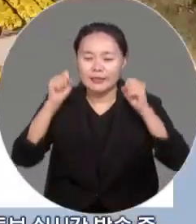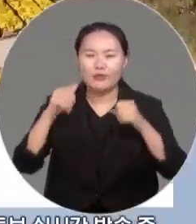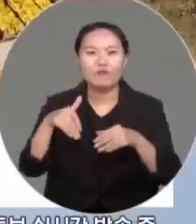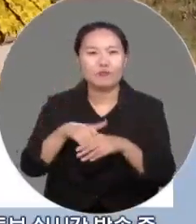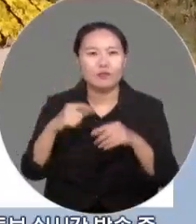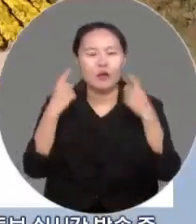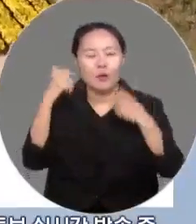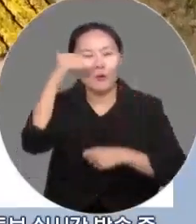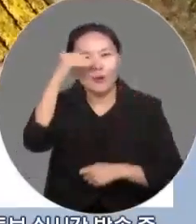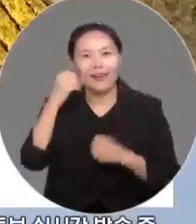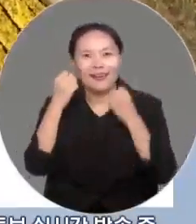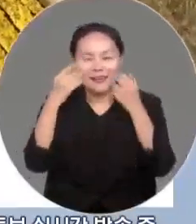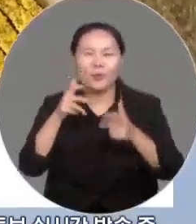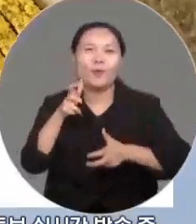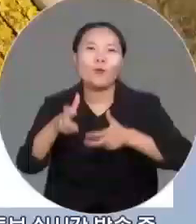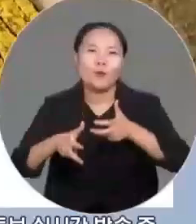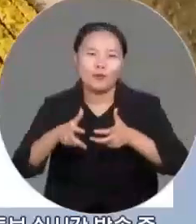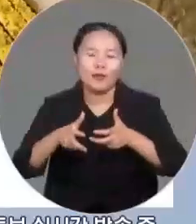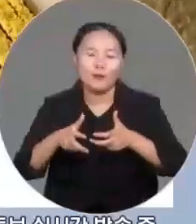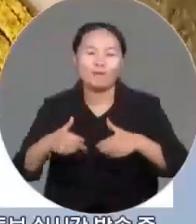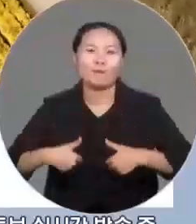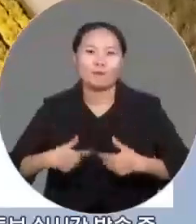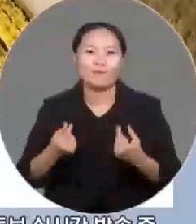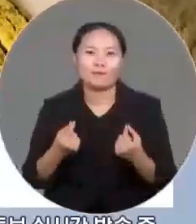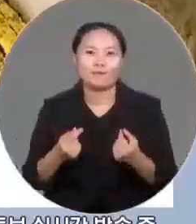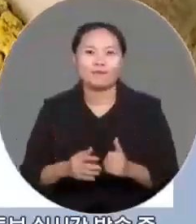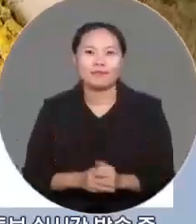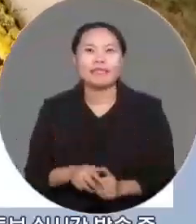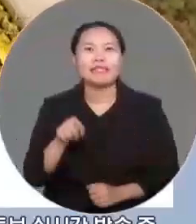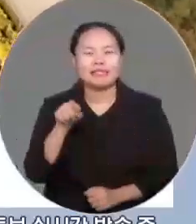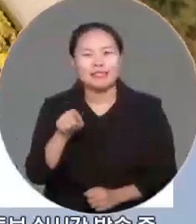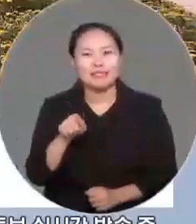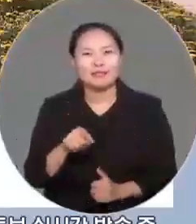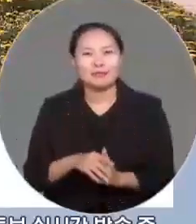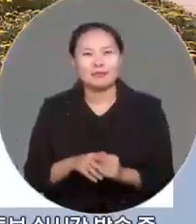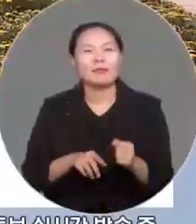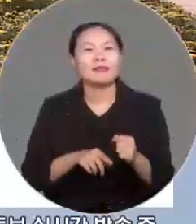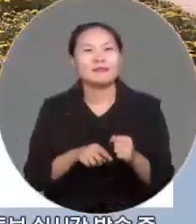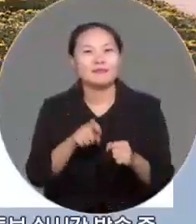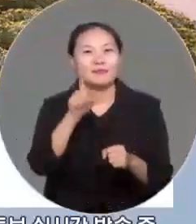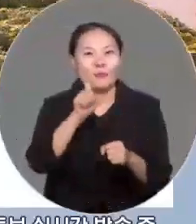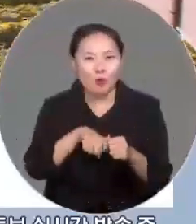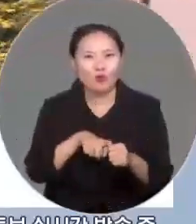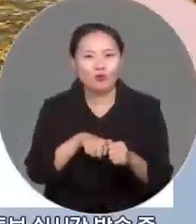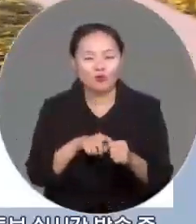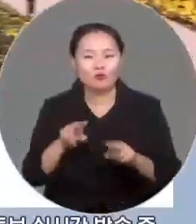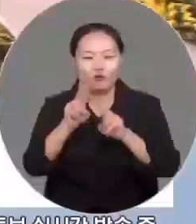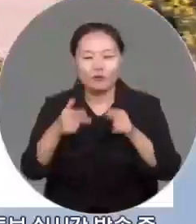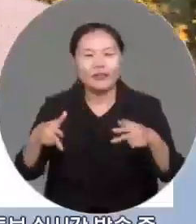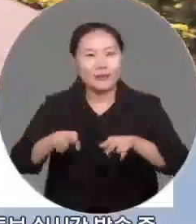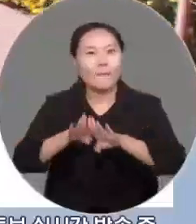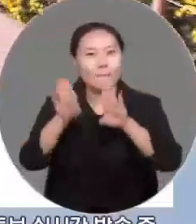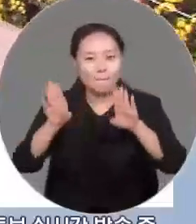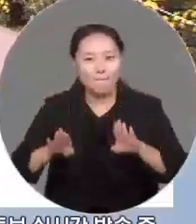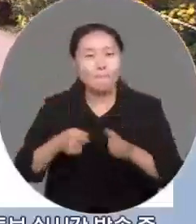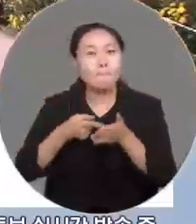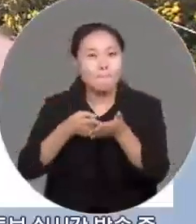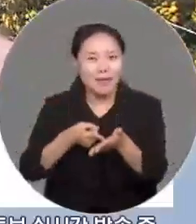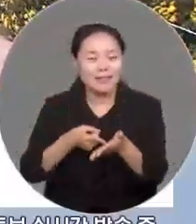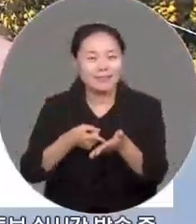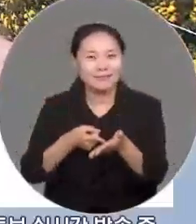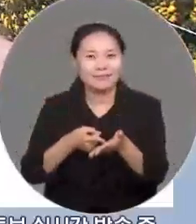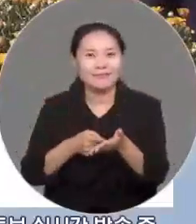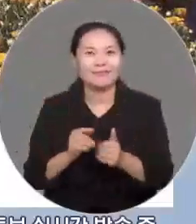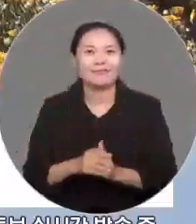관광 이런 새로운 신성장점을 마련해보자. 예. 그런 전환점이 이번 국제정원박람회를 유치하면서